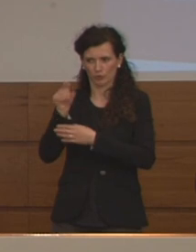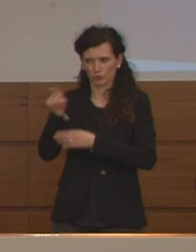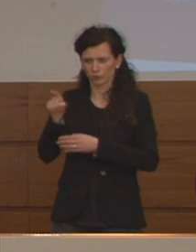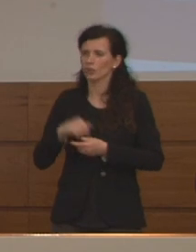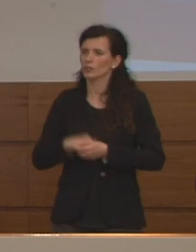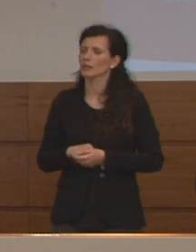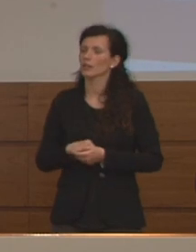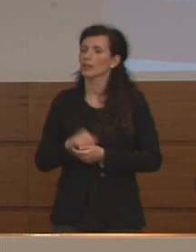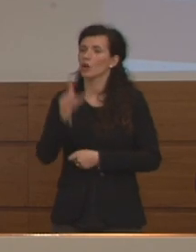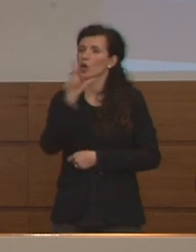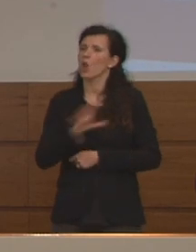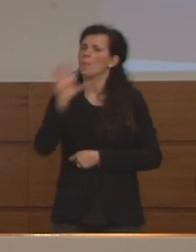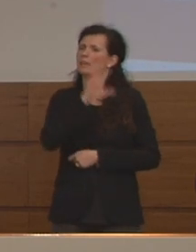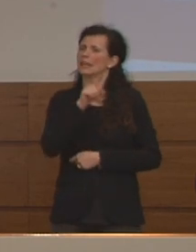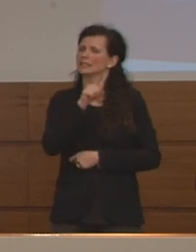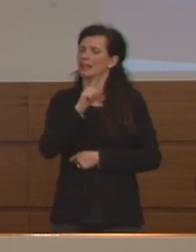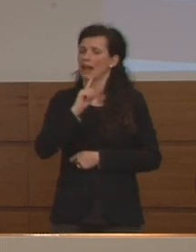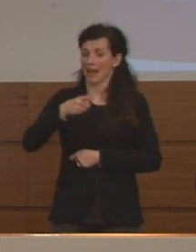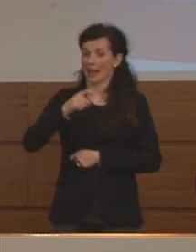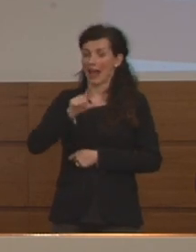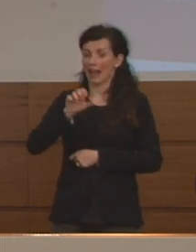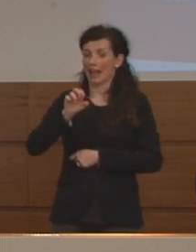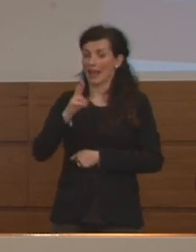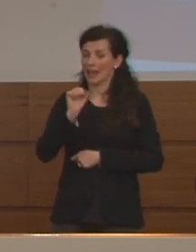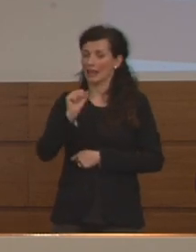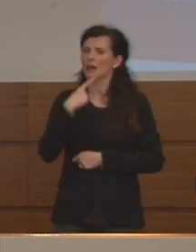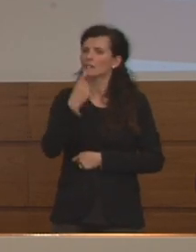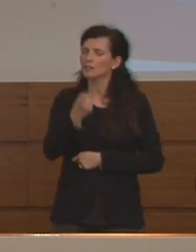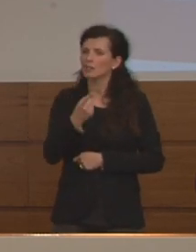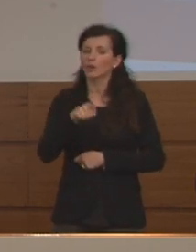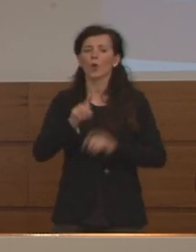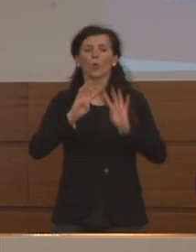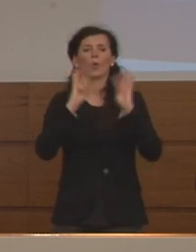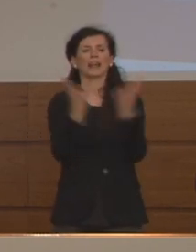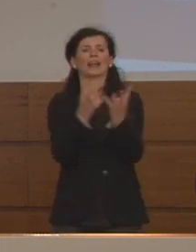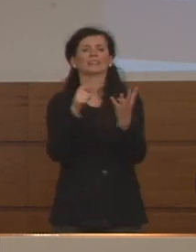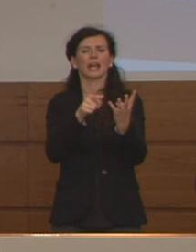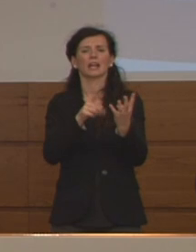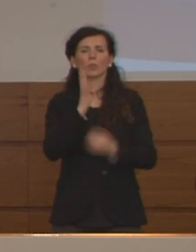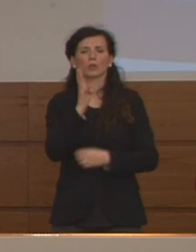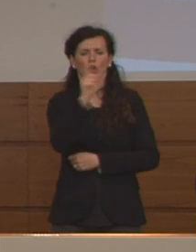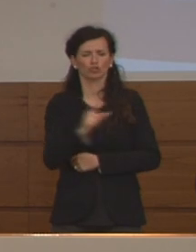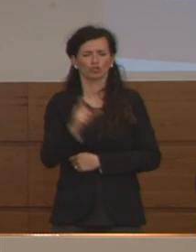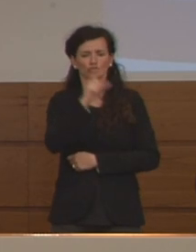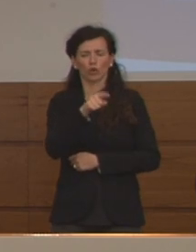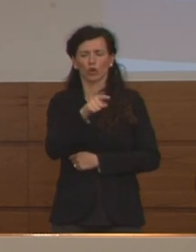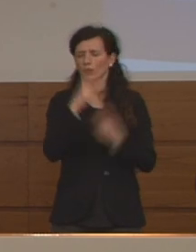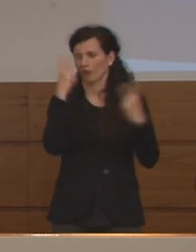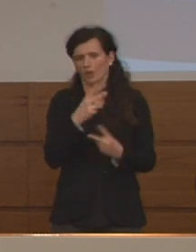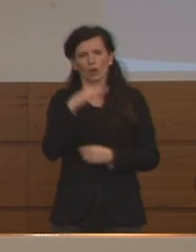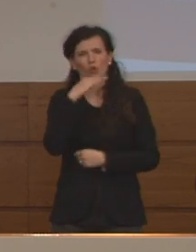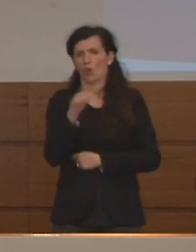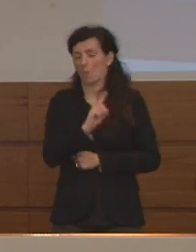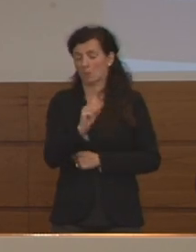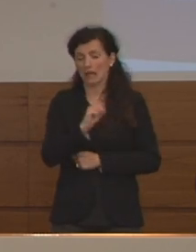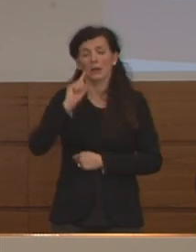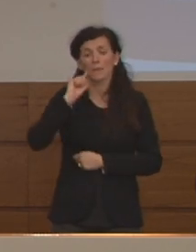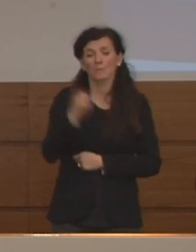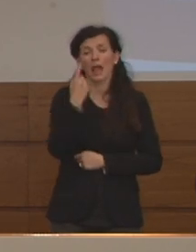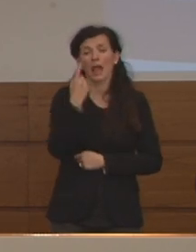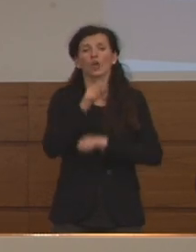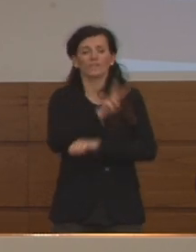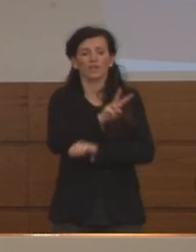gallera oggi ha detto la quarantena di 14 giorni potrebbe non bastare noi facciamo fare una quarantina di 28